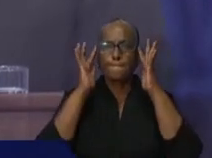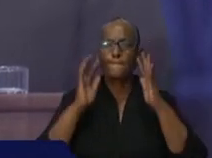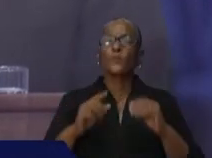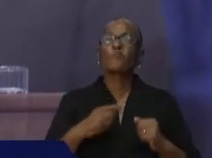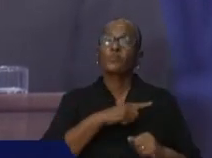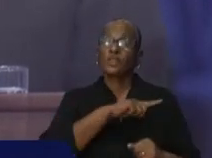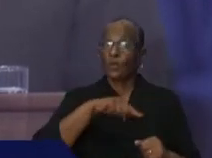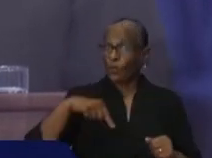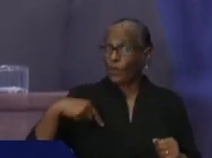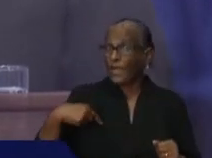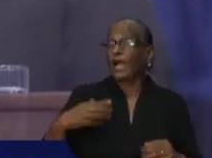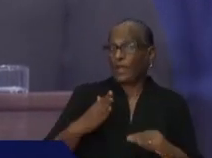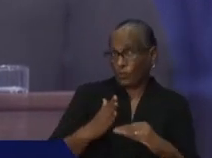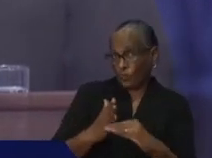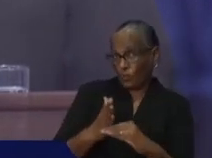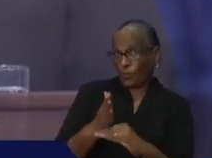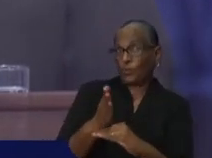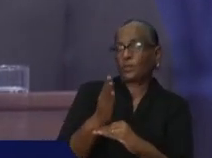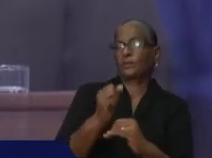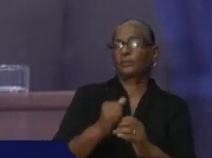We gaan in ieder geval door